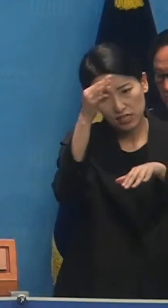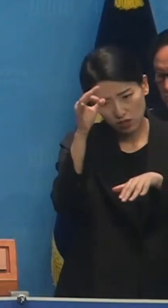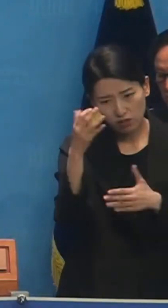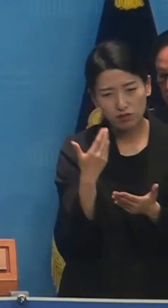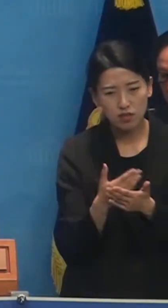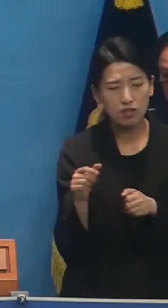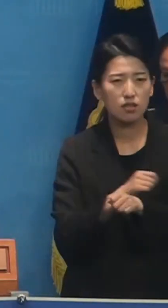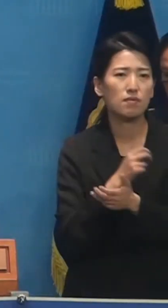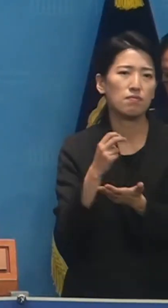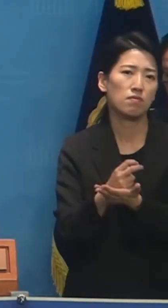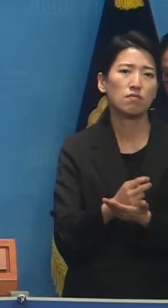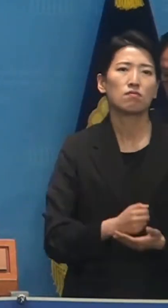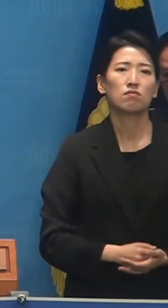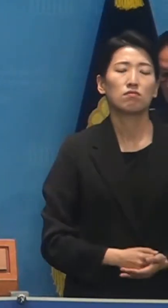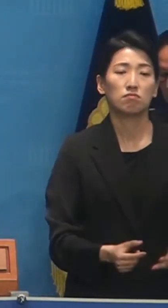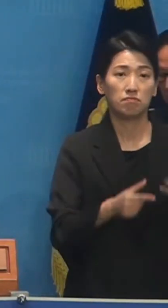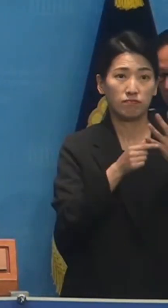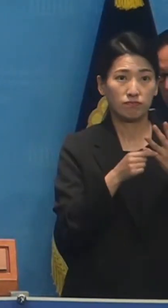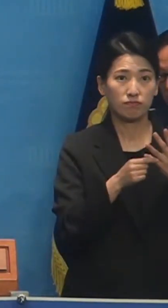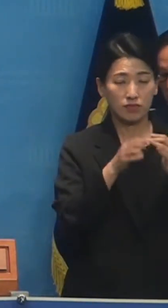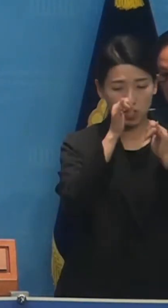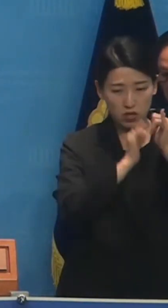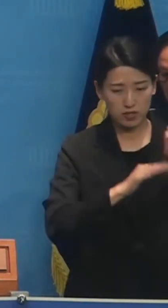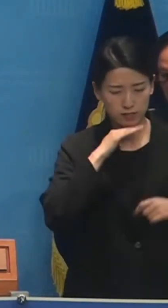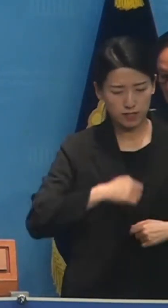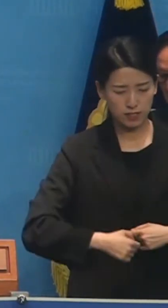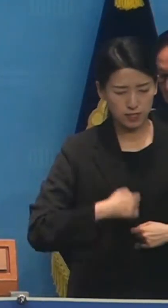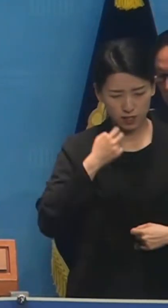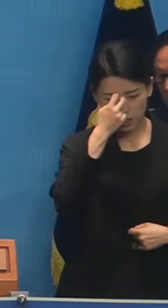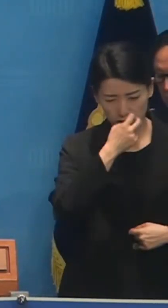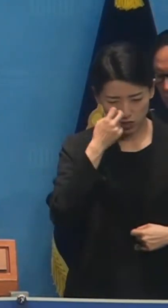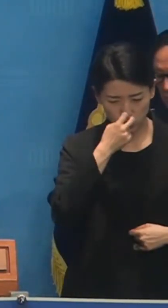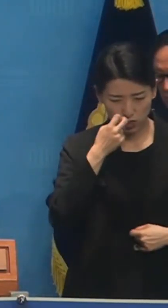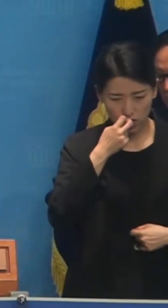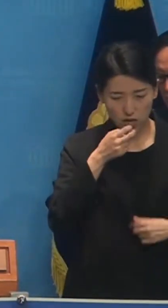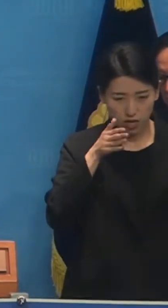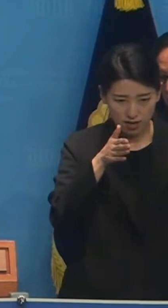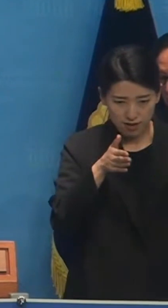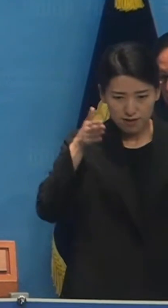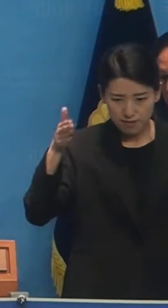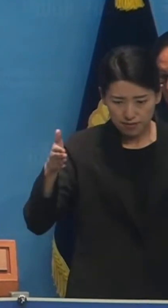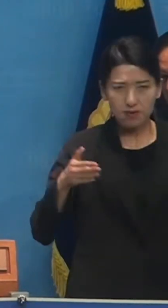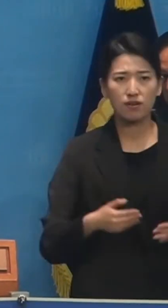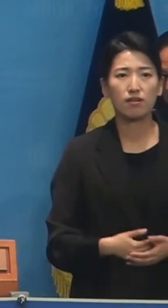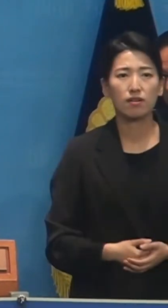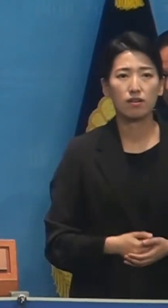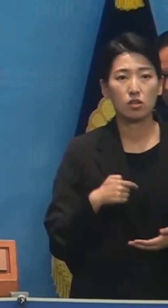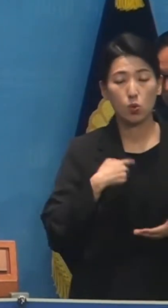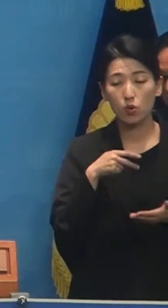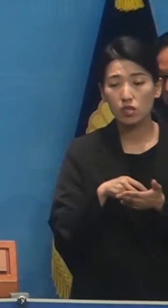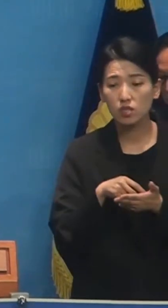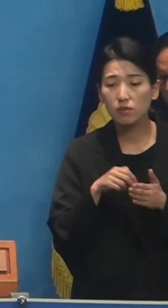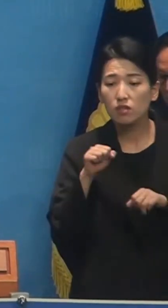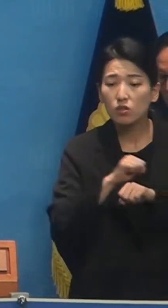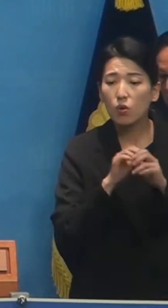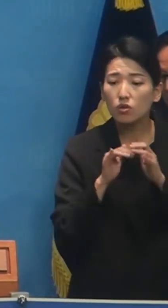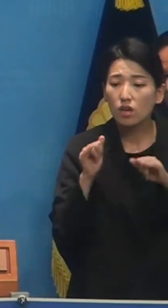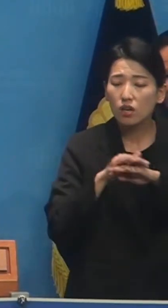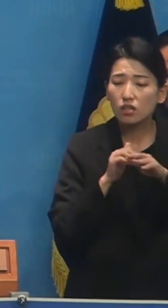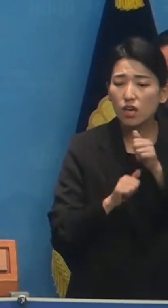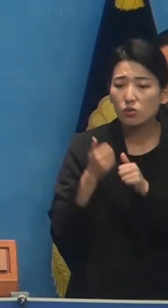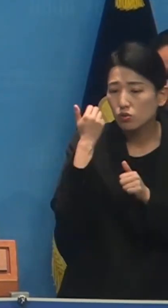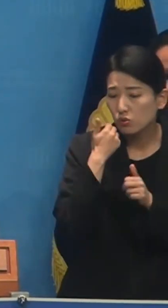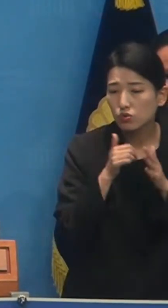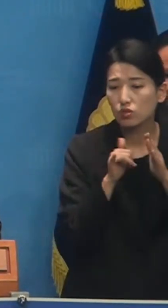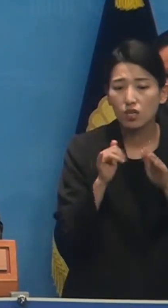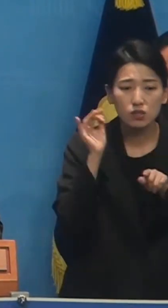제정, 역사 진실규명 및 가치 확산, 독립유공자 유적 발굴 및 글로벌 네트워크